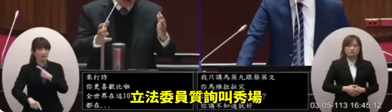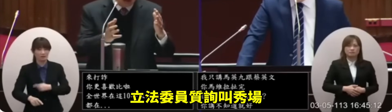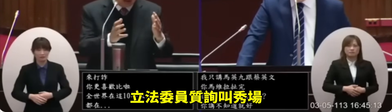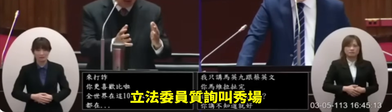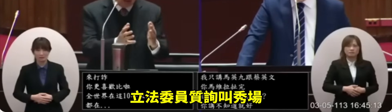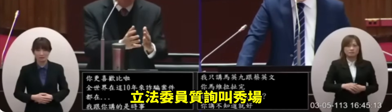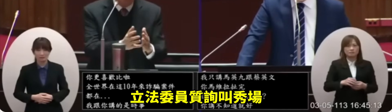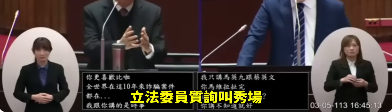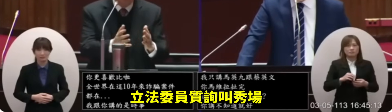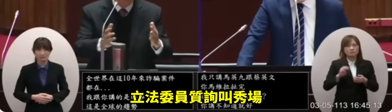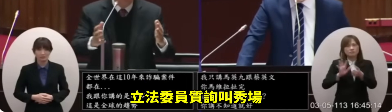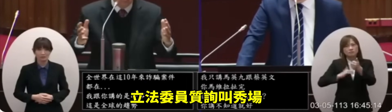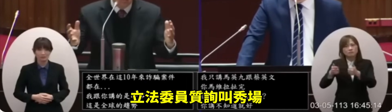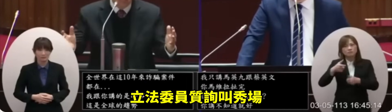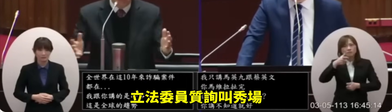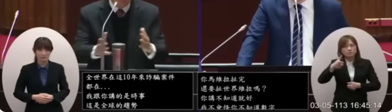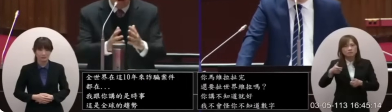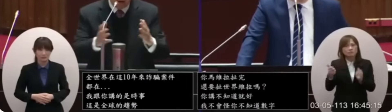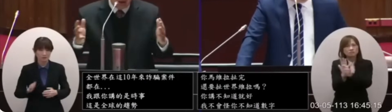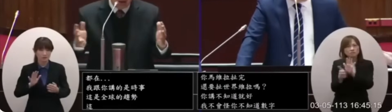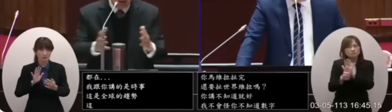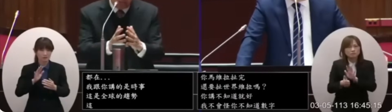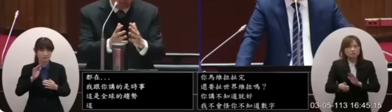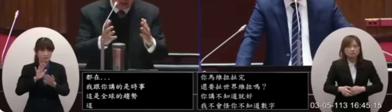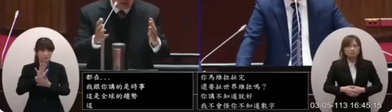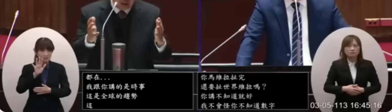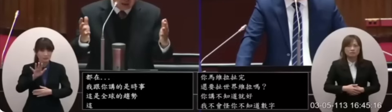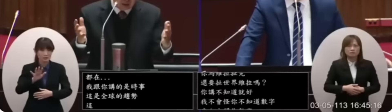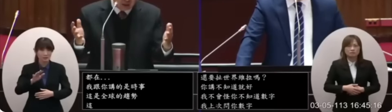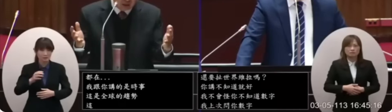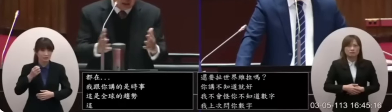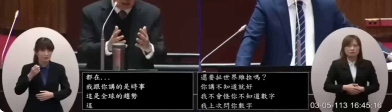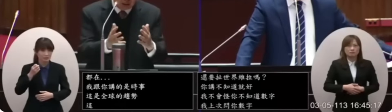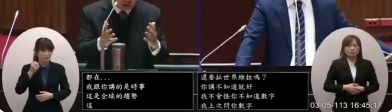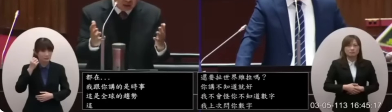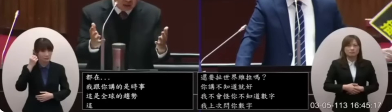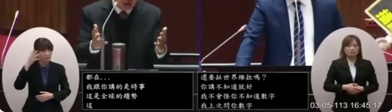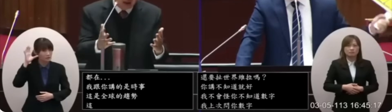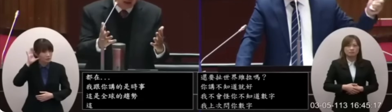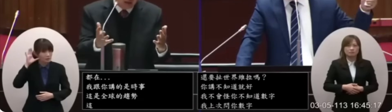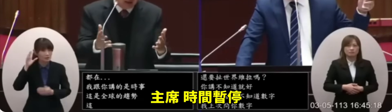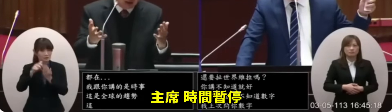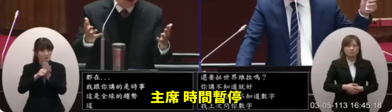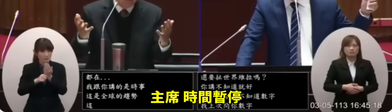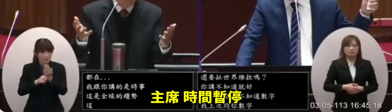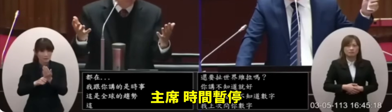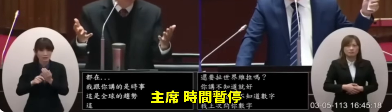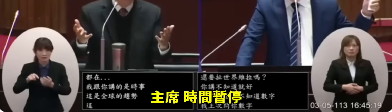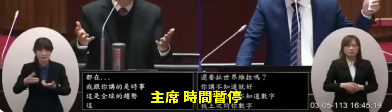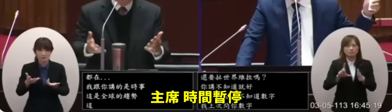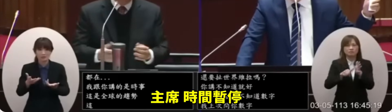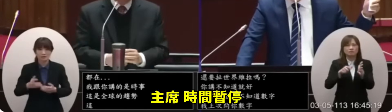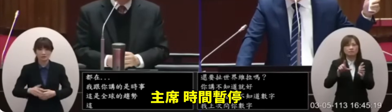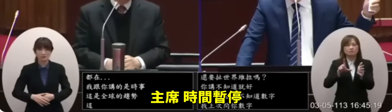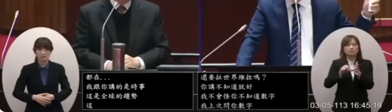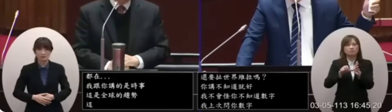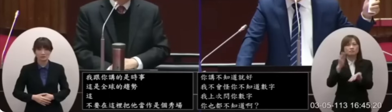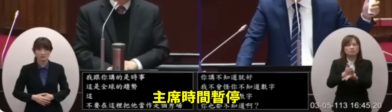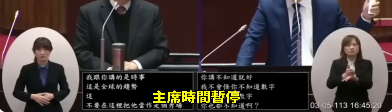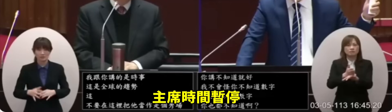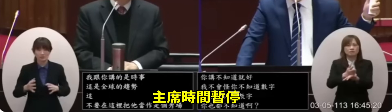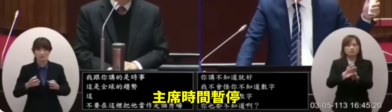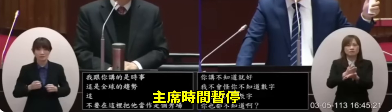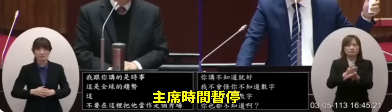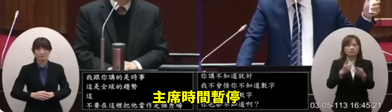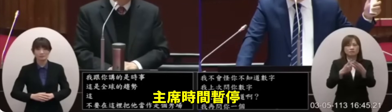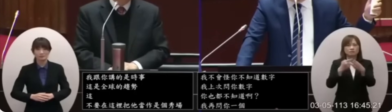立法委员质询叫秀场， 越来越媒体的这个情形，越来越 暂停 的时候， 主